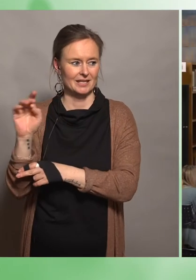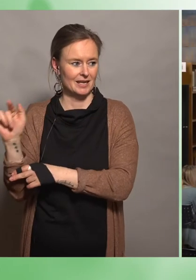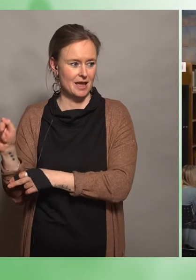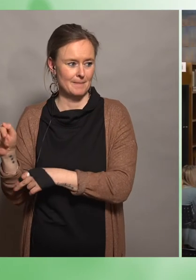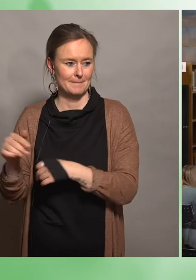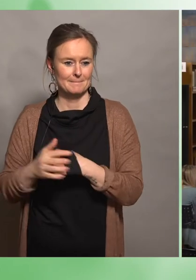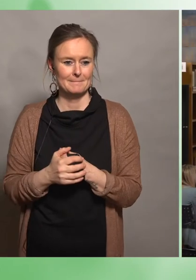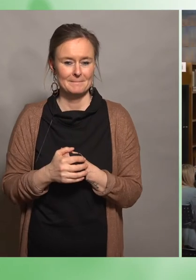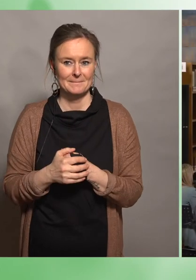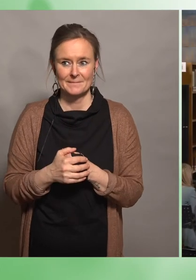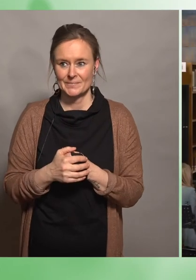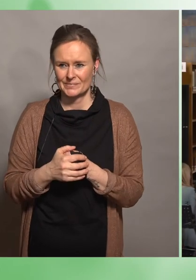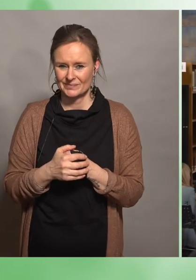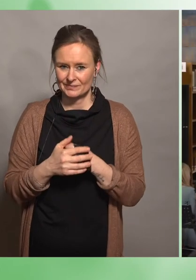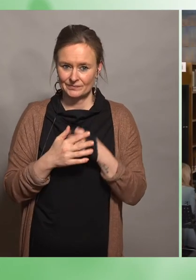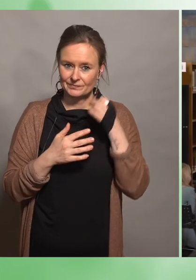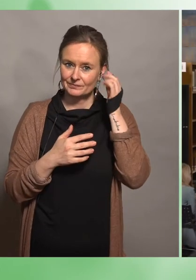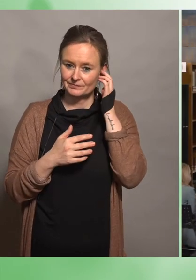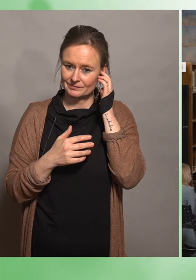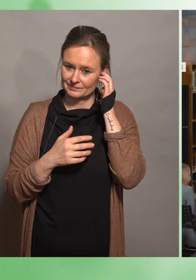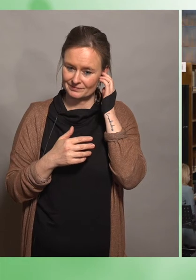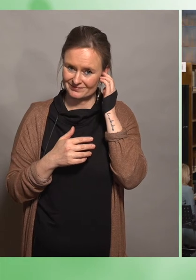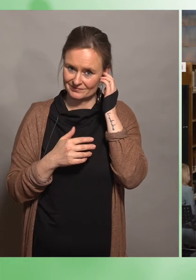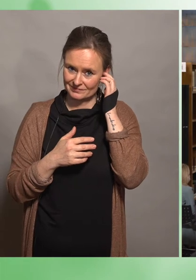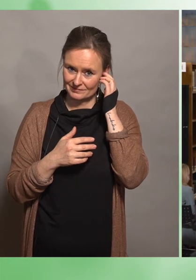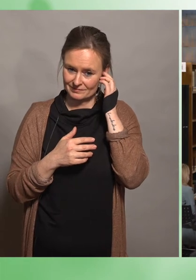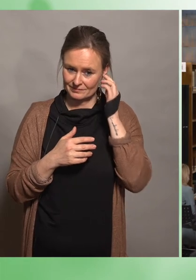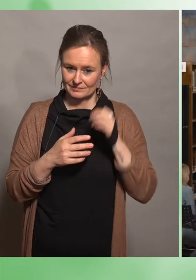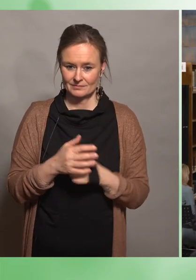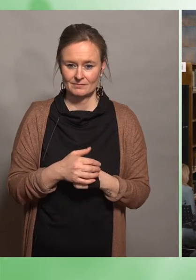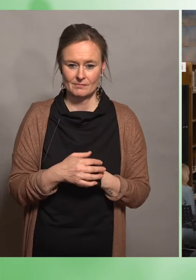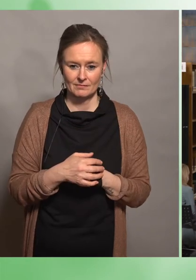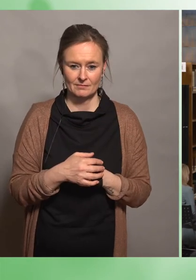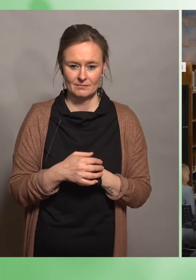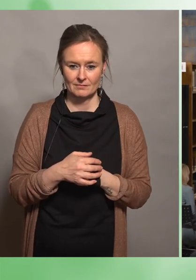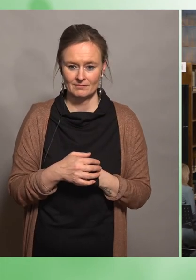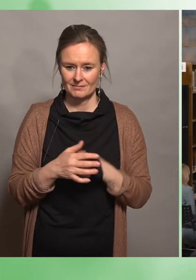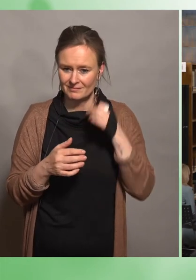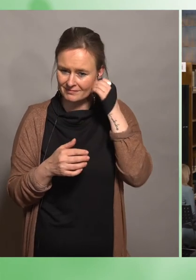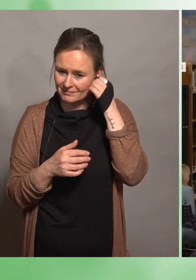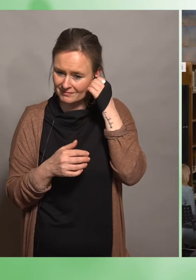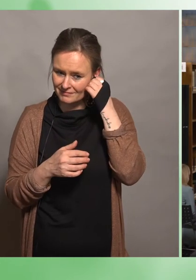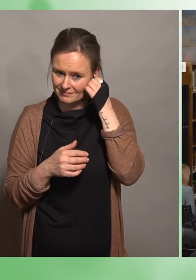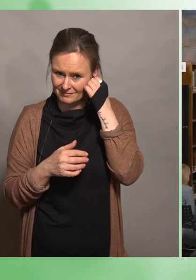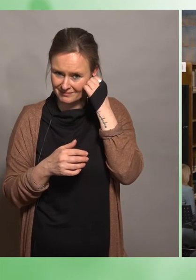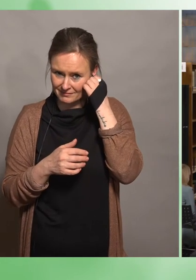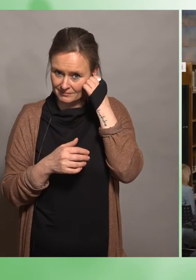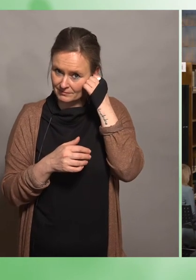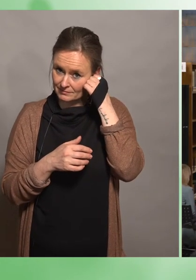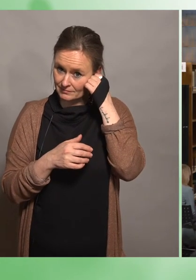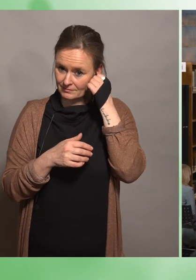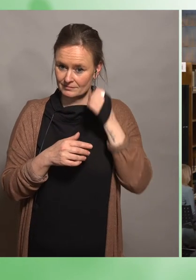Applaus. außerdem Johannes Denk von der